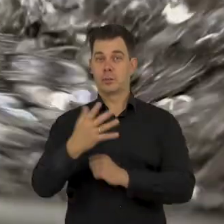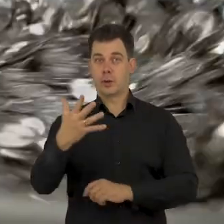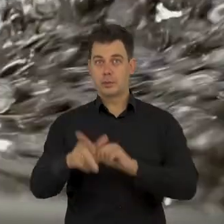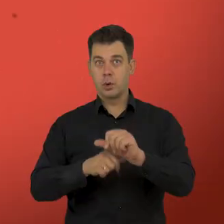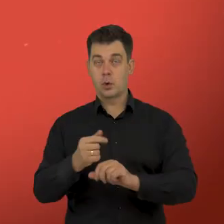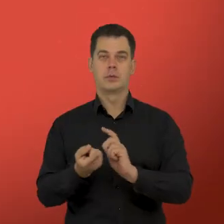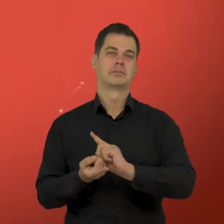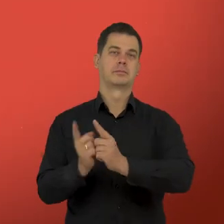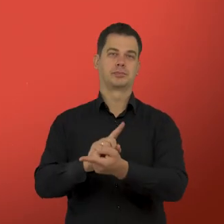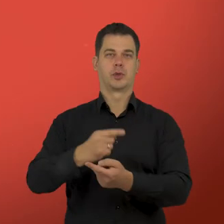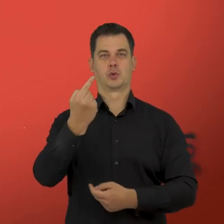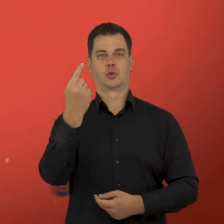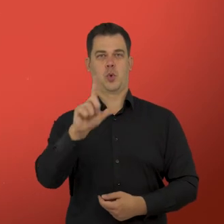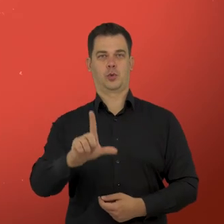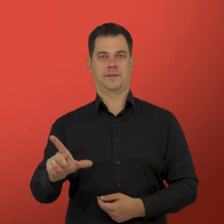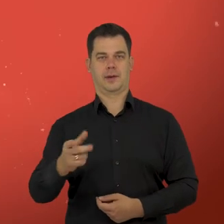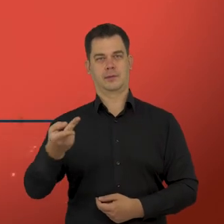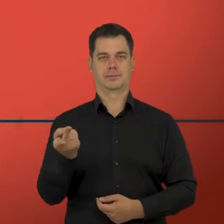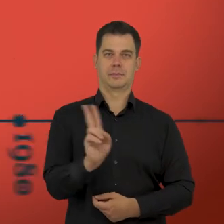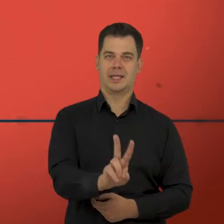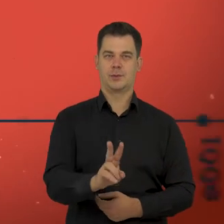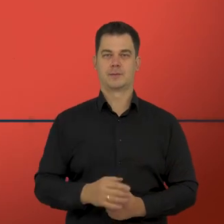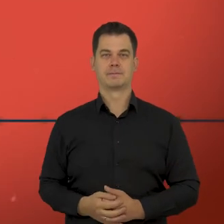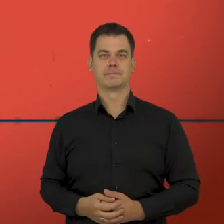roku wprowadzono do obiegu nowe złote.